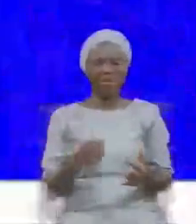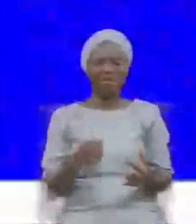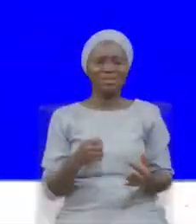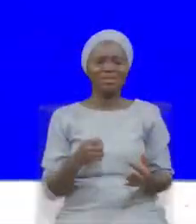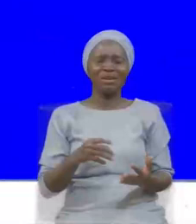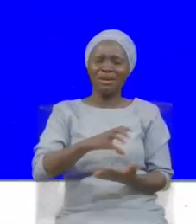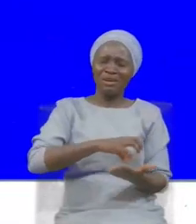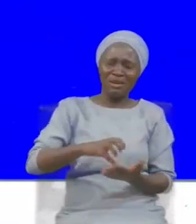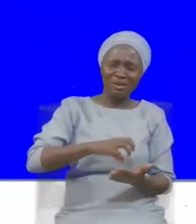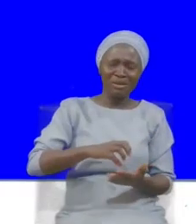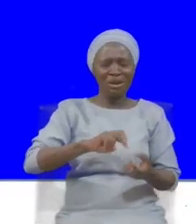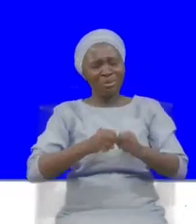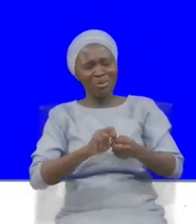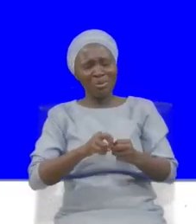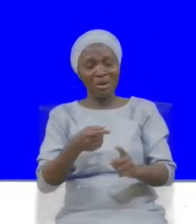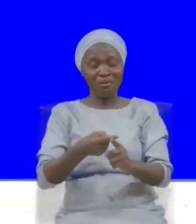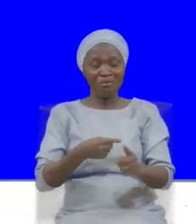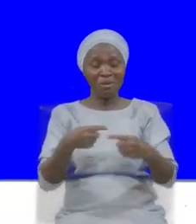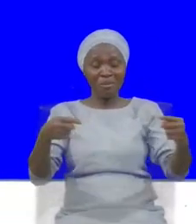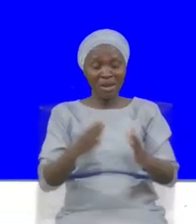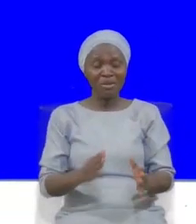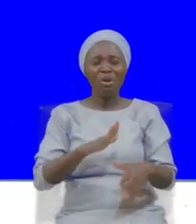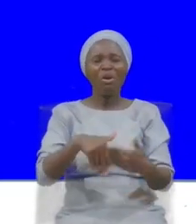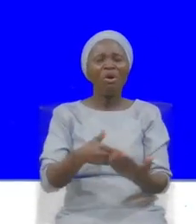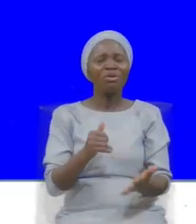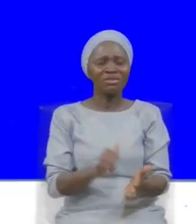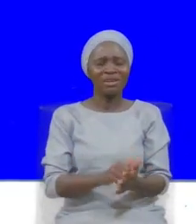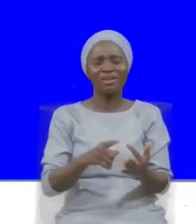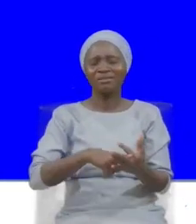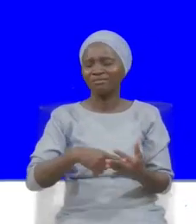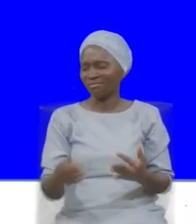de l'ennemi, tout cela s'en est allé.